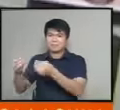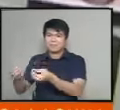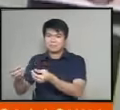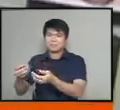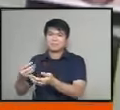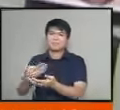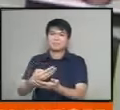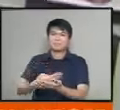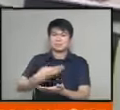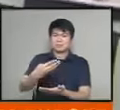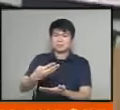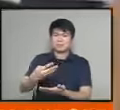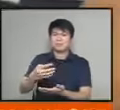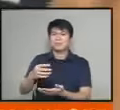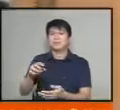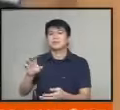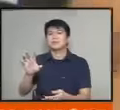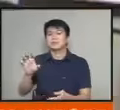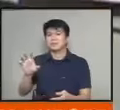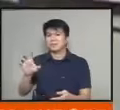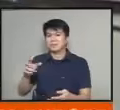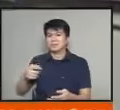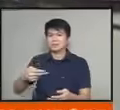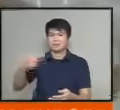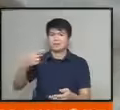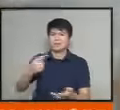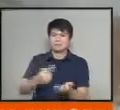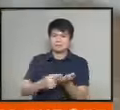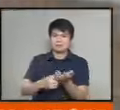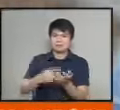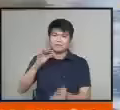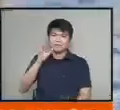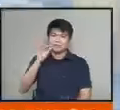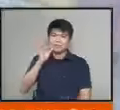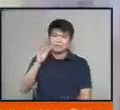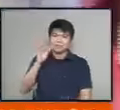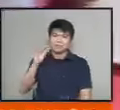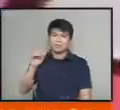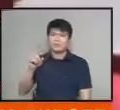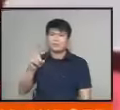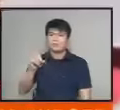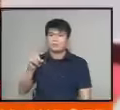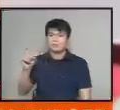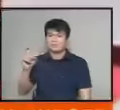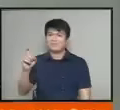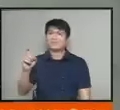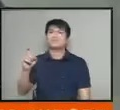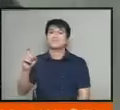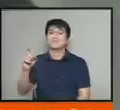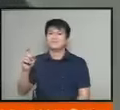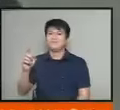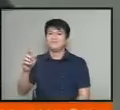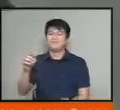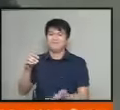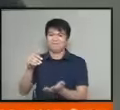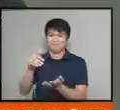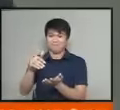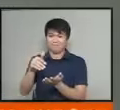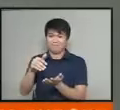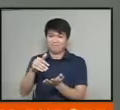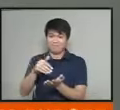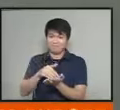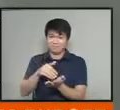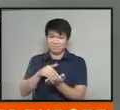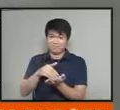buyer ng 15 pakete ng kush o high-grade marijuana na nagkakahalaga ng 100,000 piso. Ang hindi alam ng rapper,